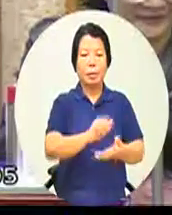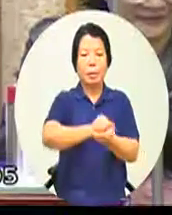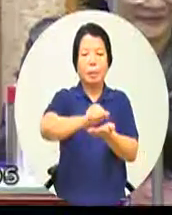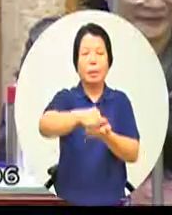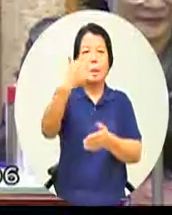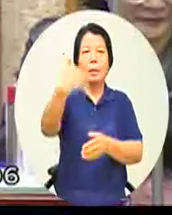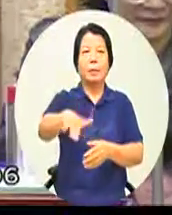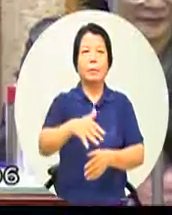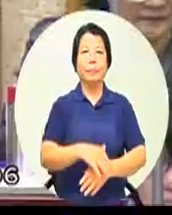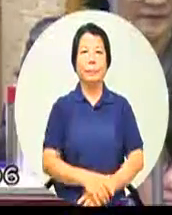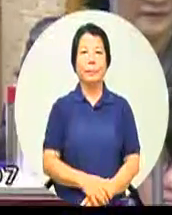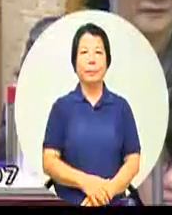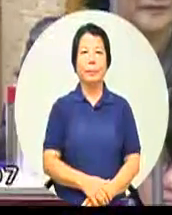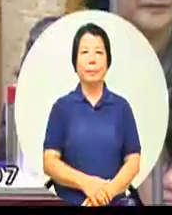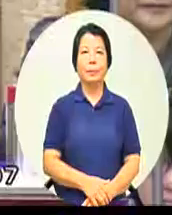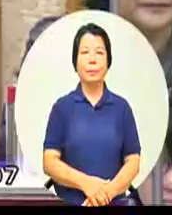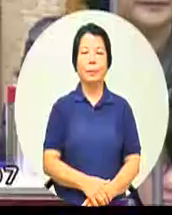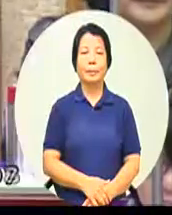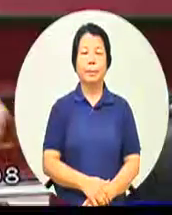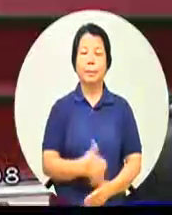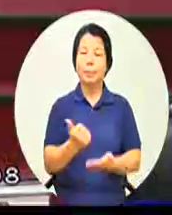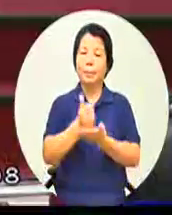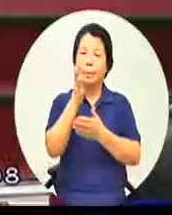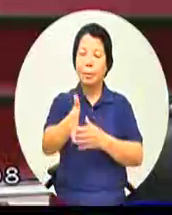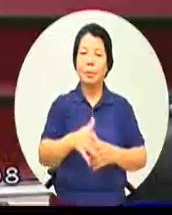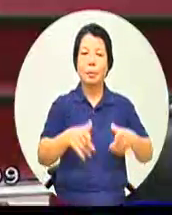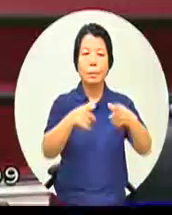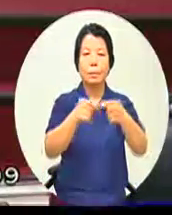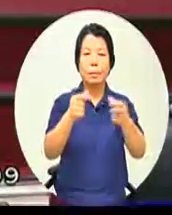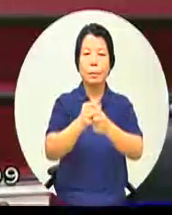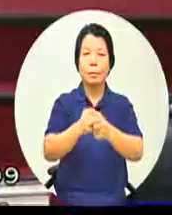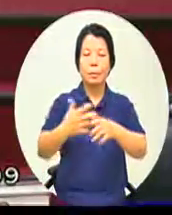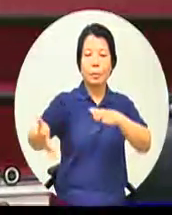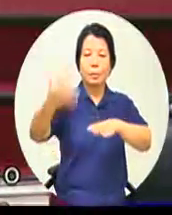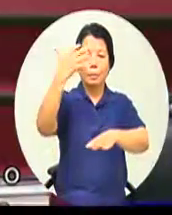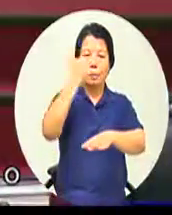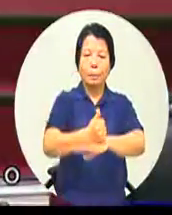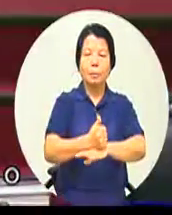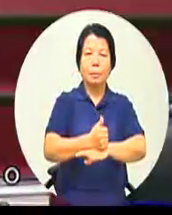还袂出来。 我袂出来吼、哦。来，我请教日本统治台湾几冬啊？